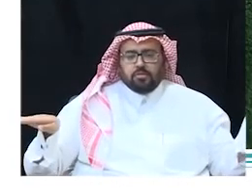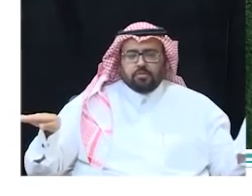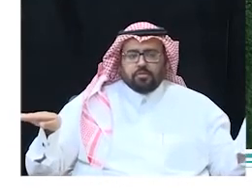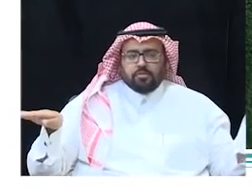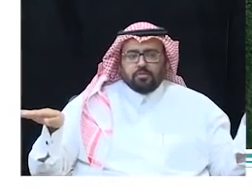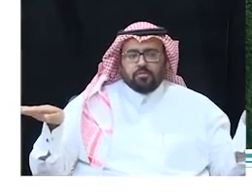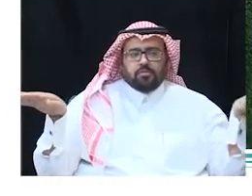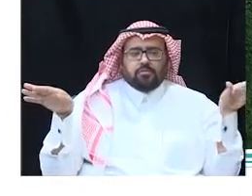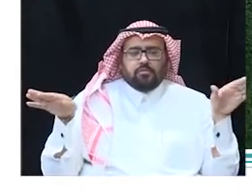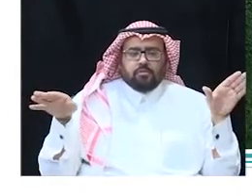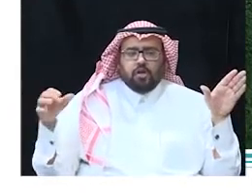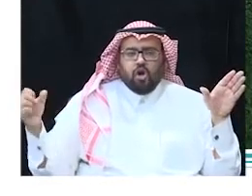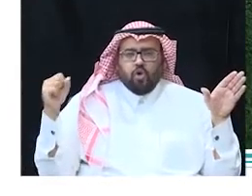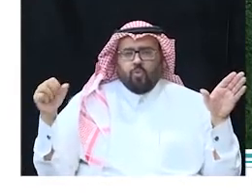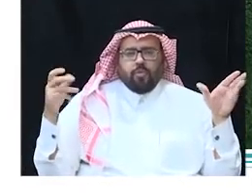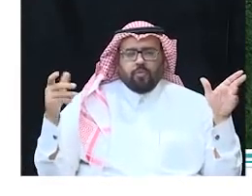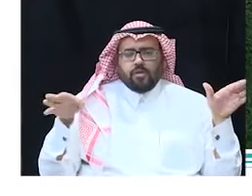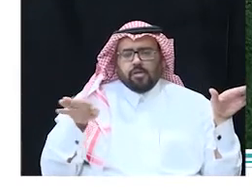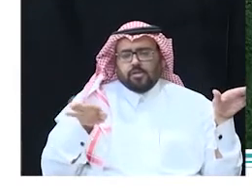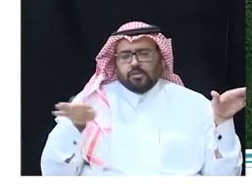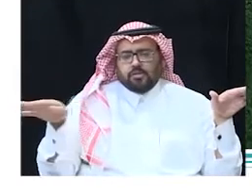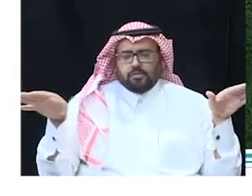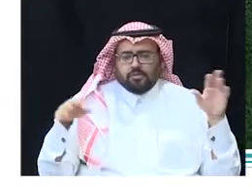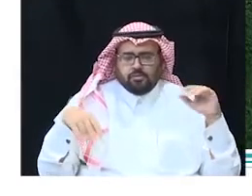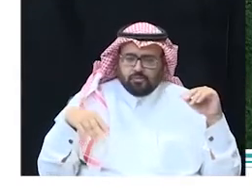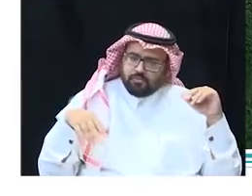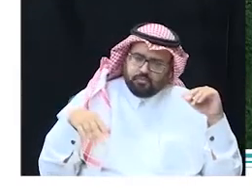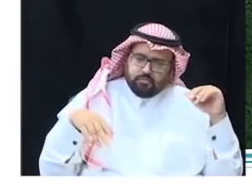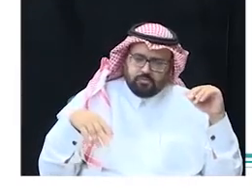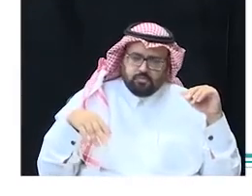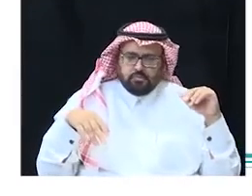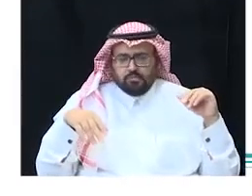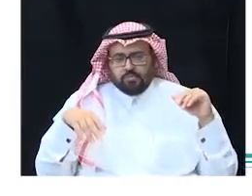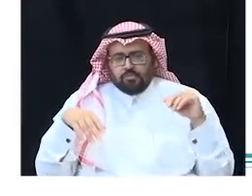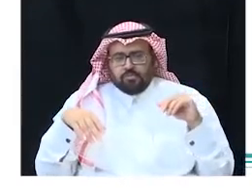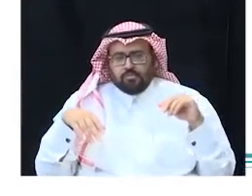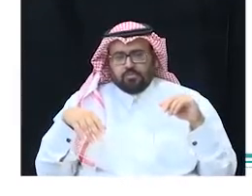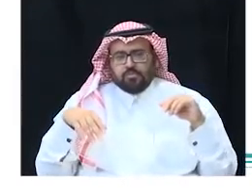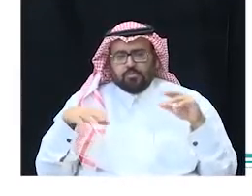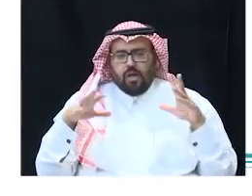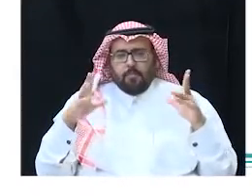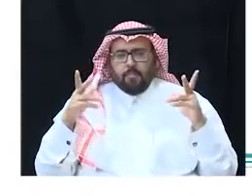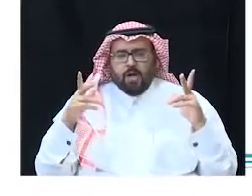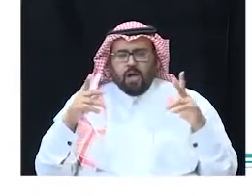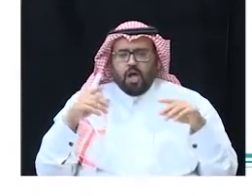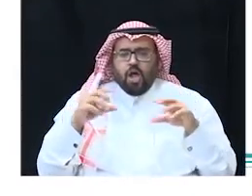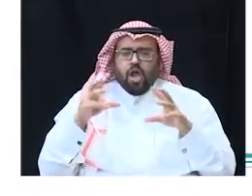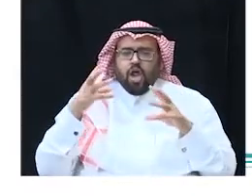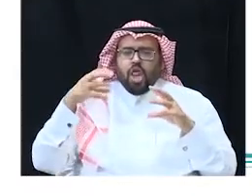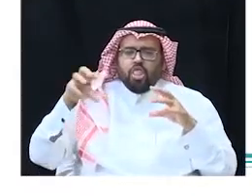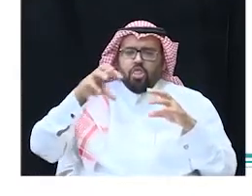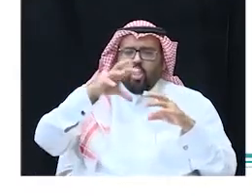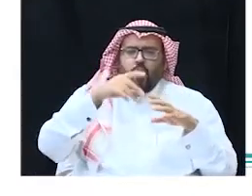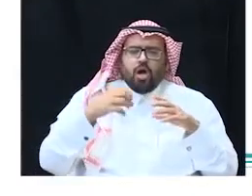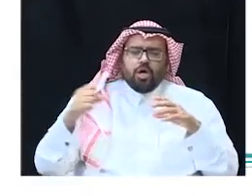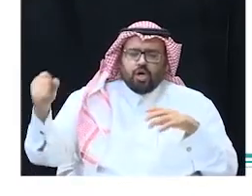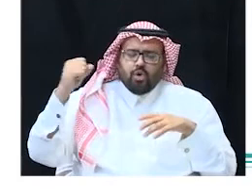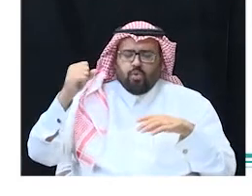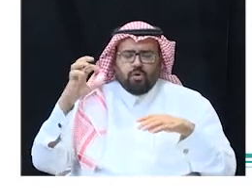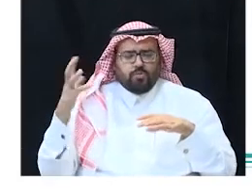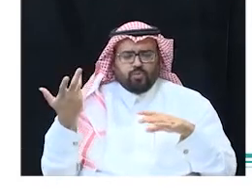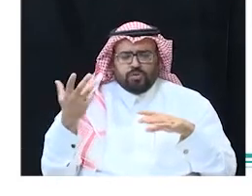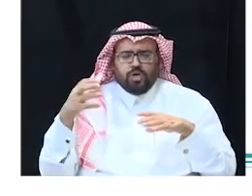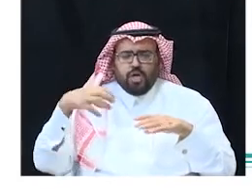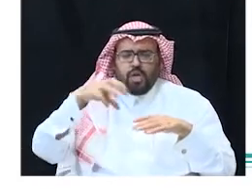من جهتين، وبالتالي لا يتحرك الحبل من مكانه. ما بعض أنواع